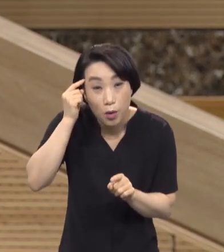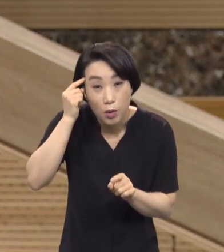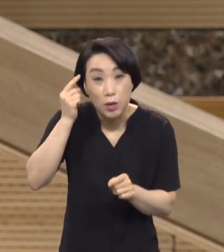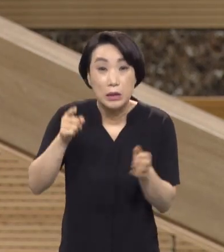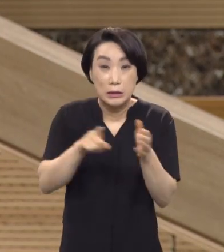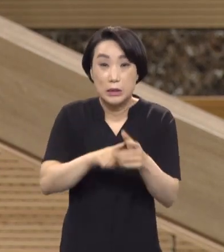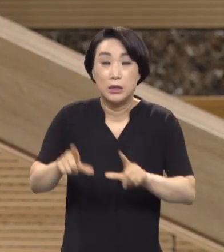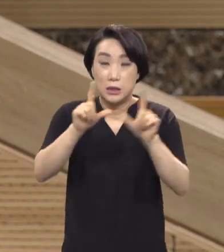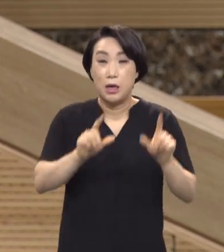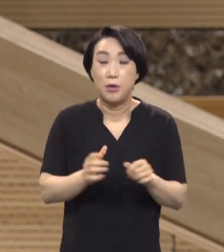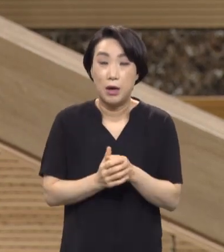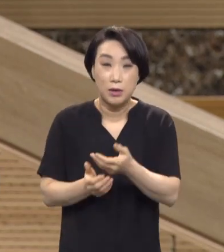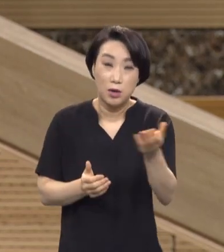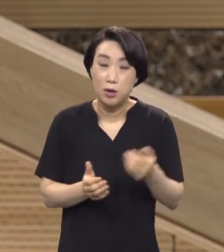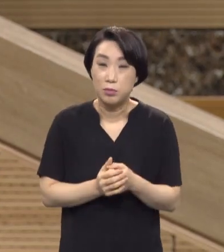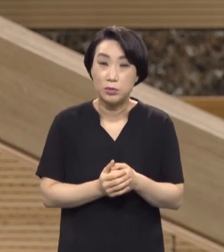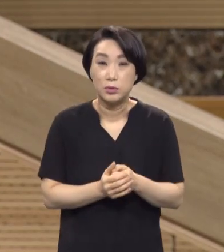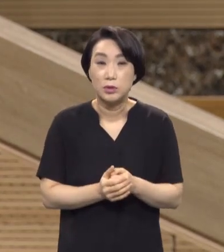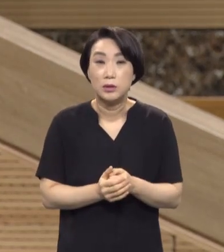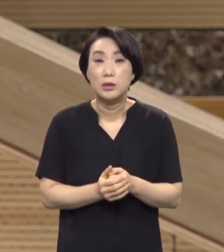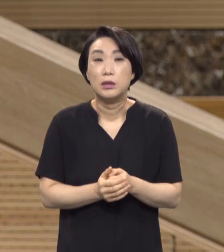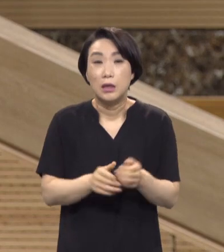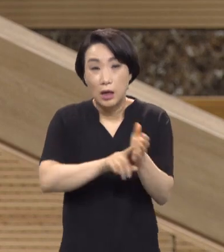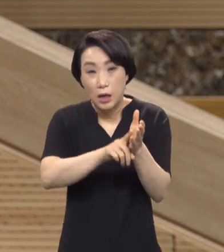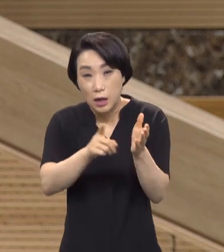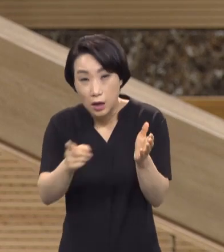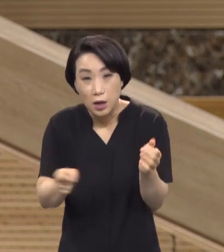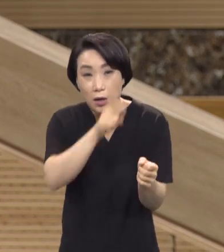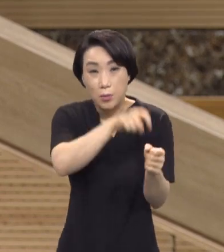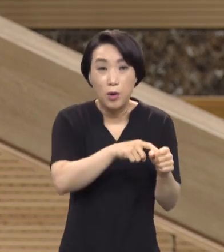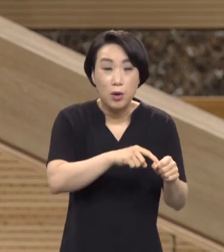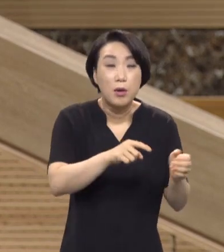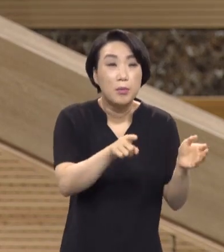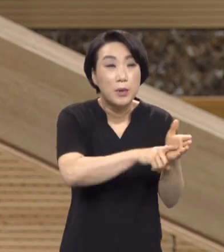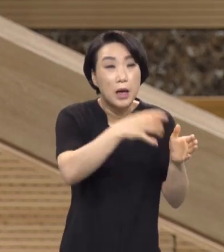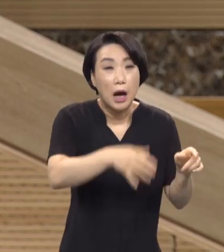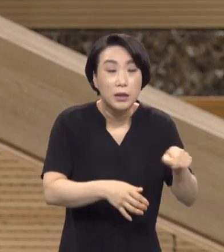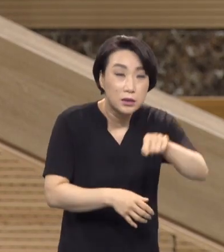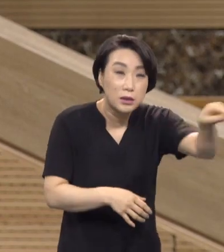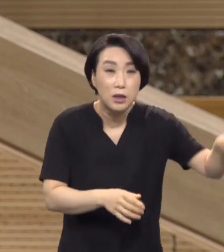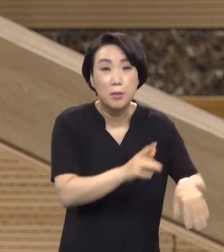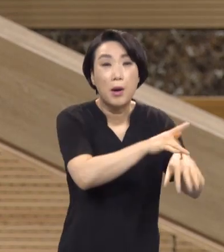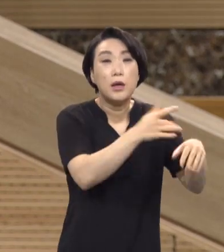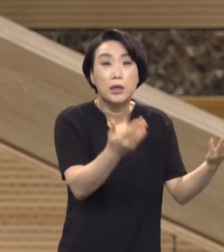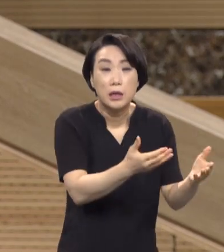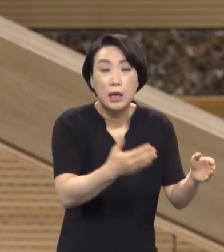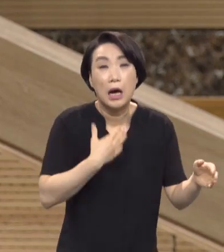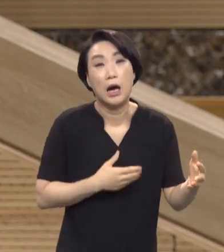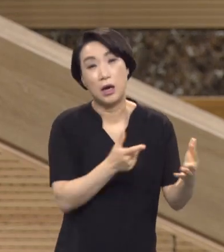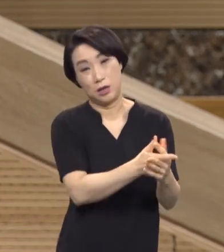신앙생활을 교회하려고는 세상의 괴계임을 알아야 되는데